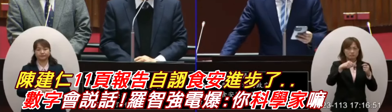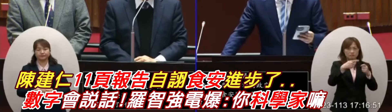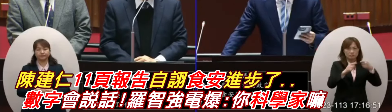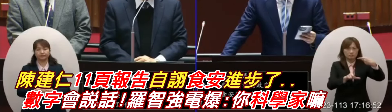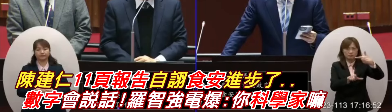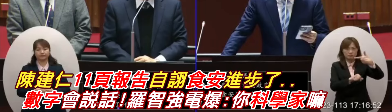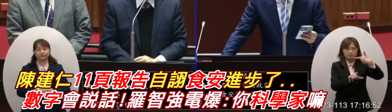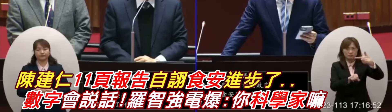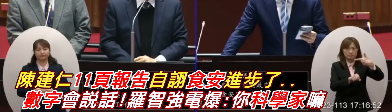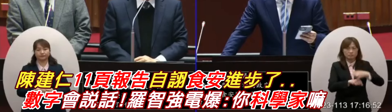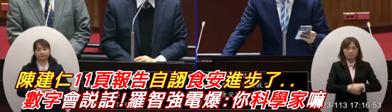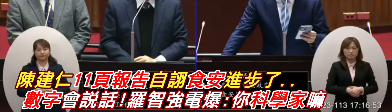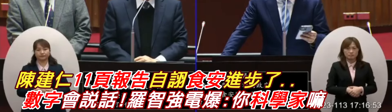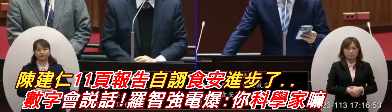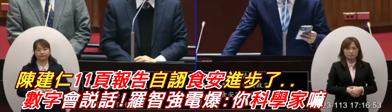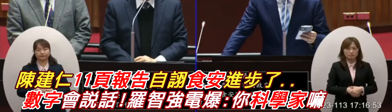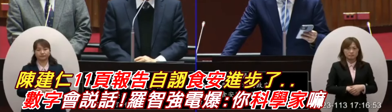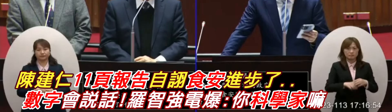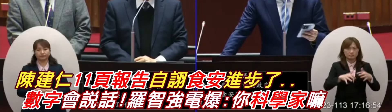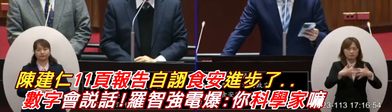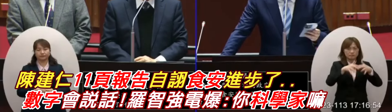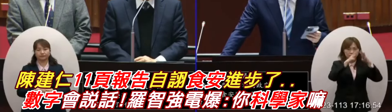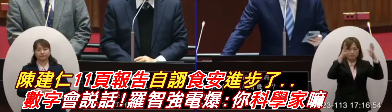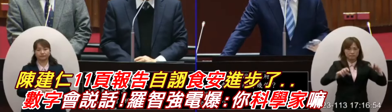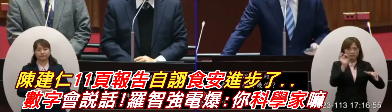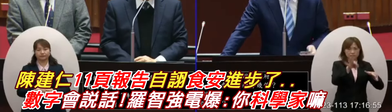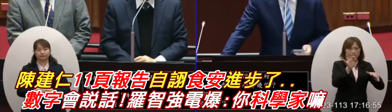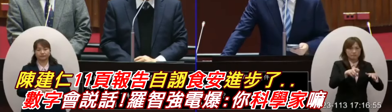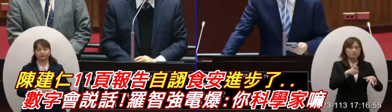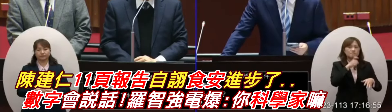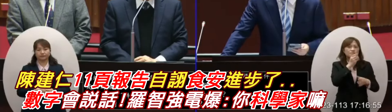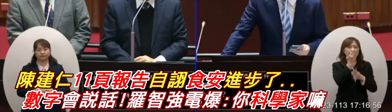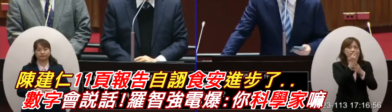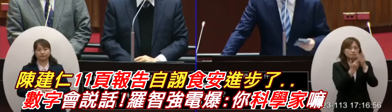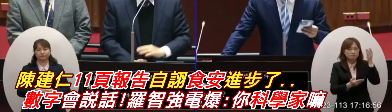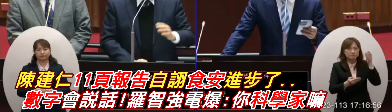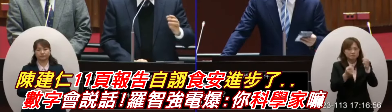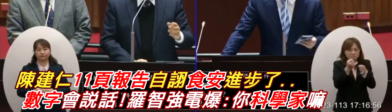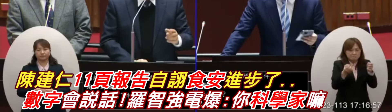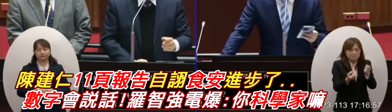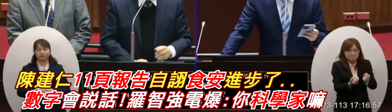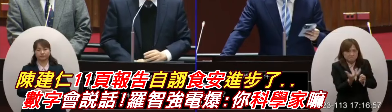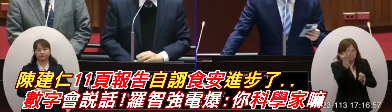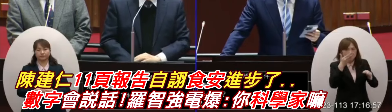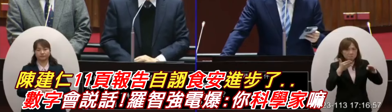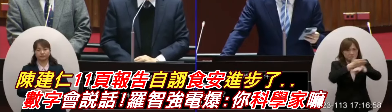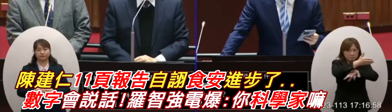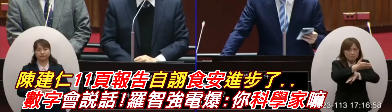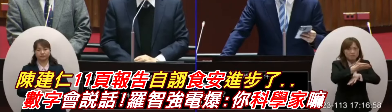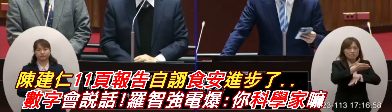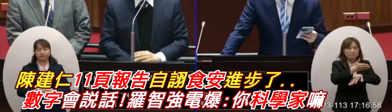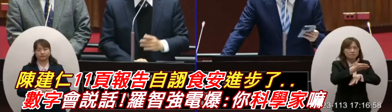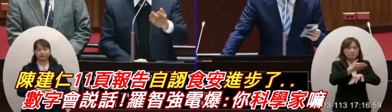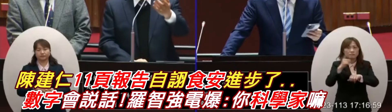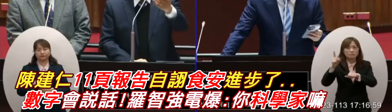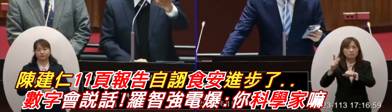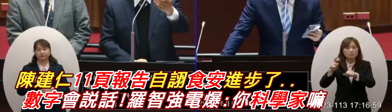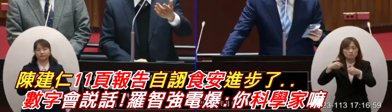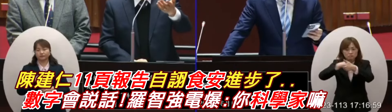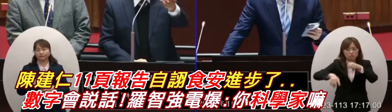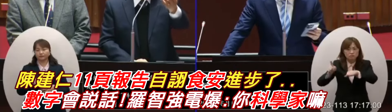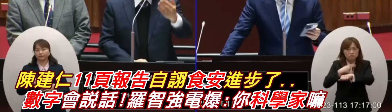2016年6月。贩卖机奶茶生菌素超标是系统性还是个案？个案啦，我知道你啦，因为没放在系统